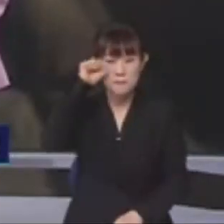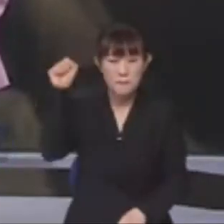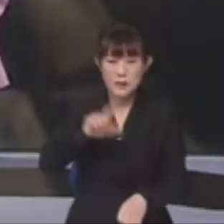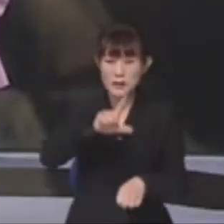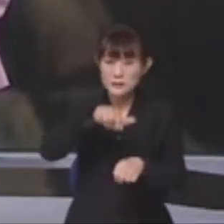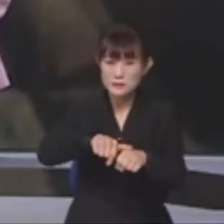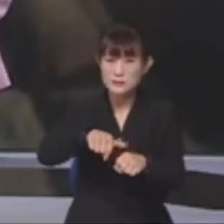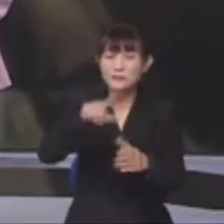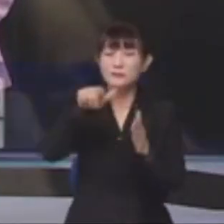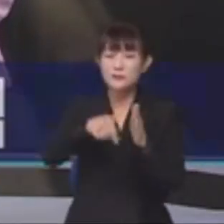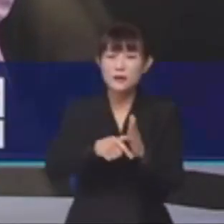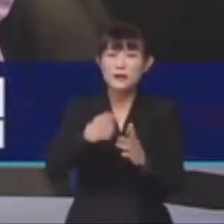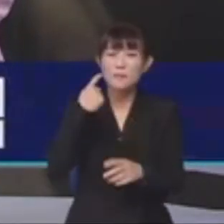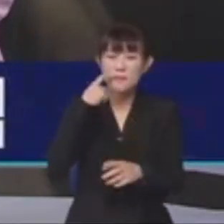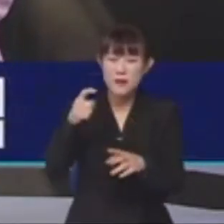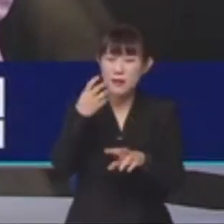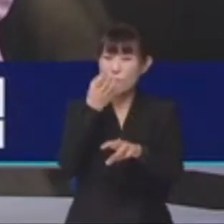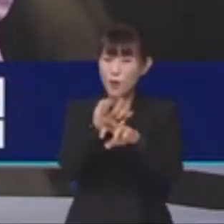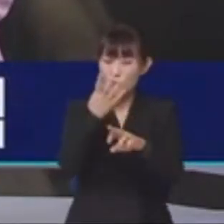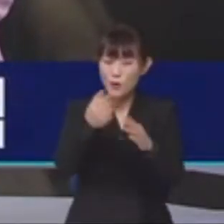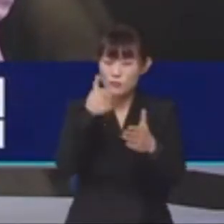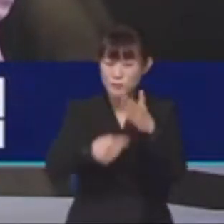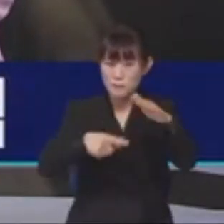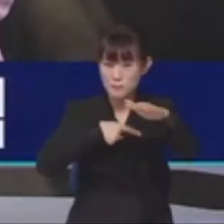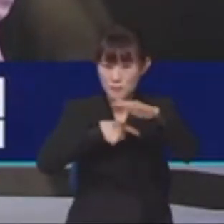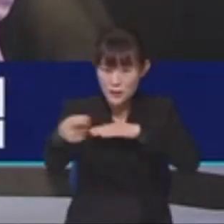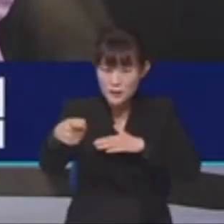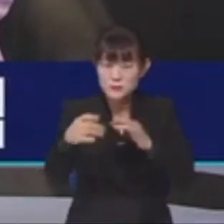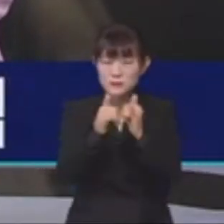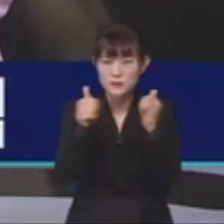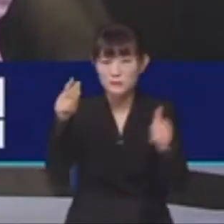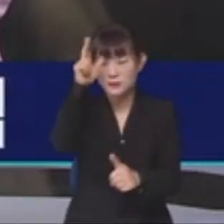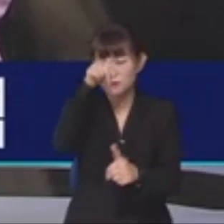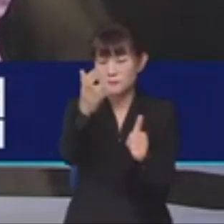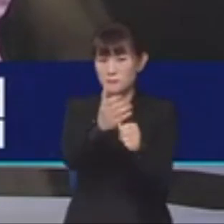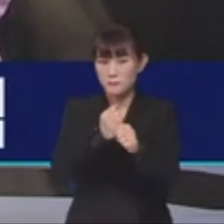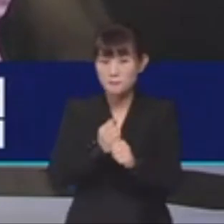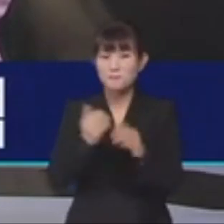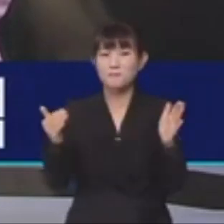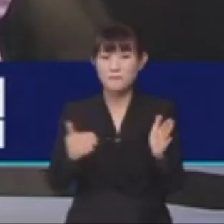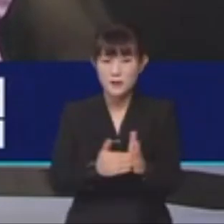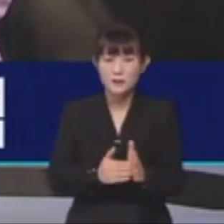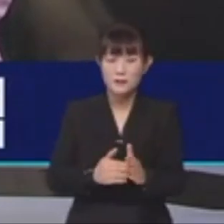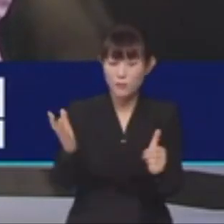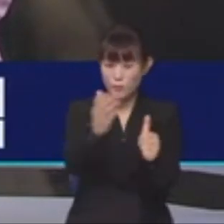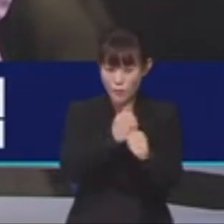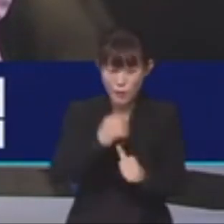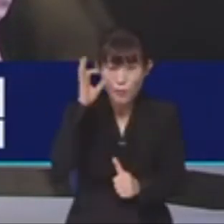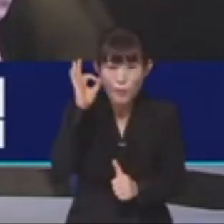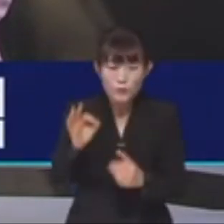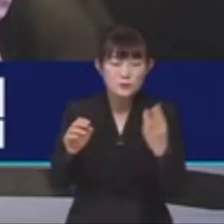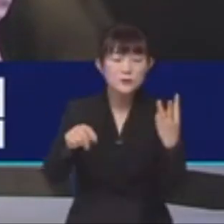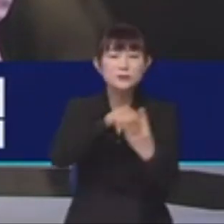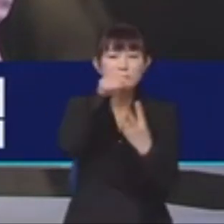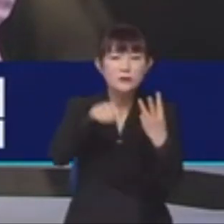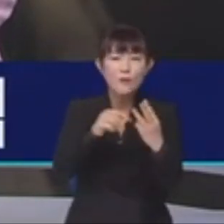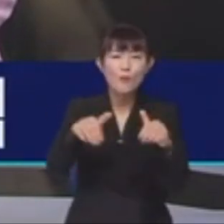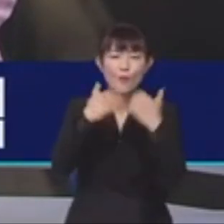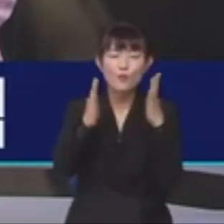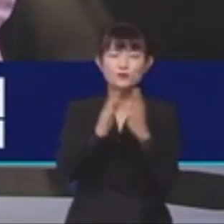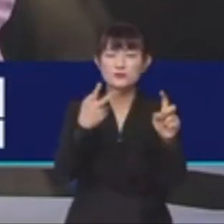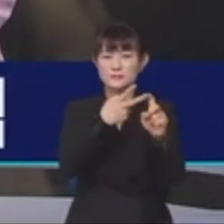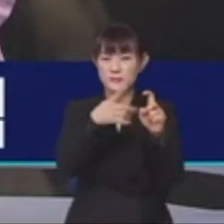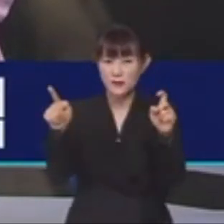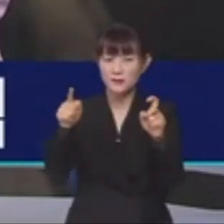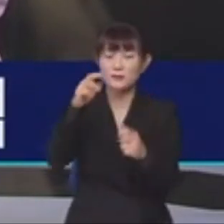새벽 시간대에 광주현 금은방에 침입해 귀금속을 훔쳐 달아난 일당이 경찰에 붙잡혔는데요 붙잡고 보니 일단 세 명은 모두 10대